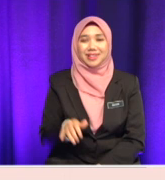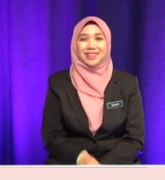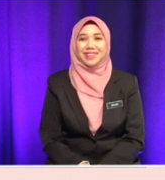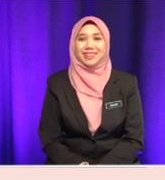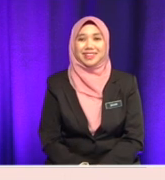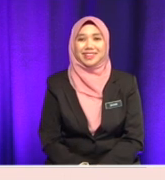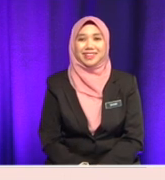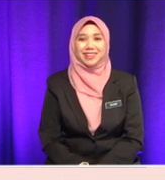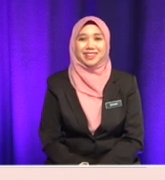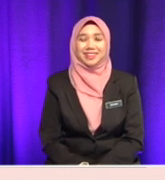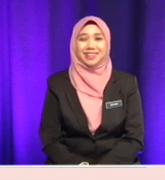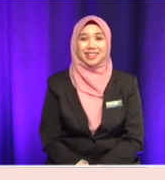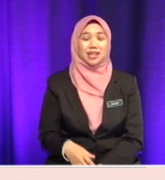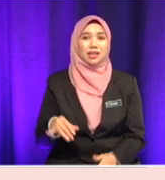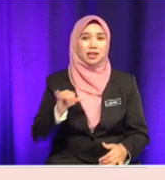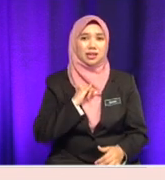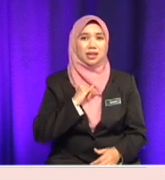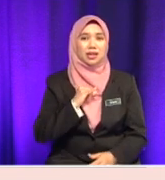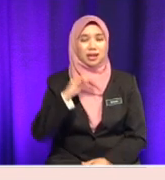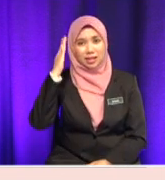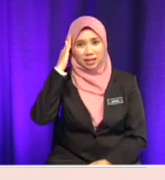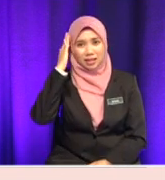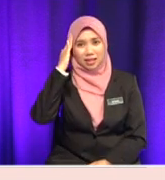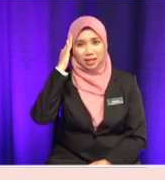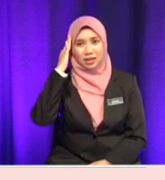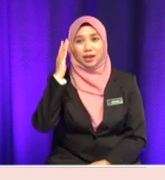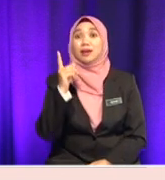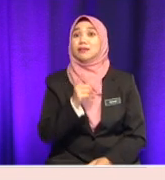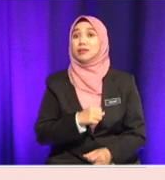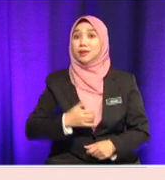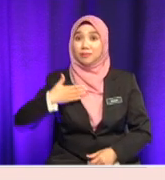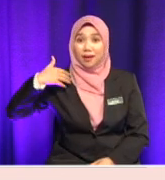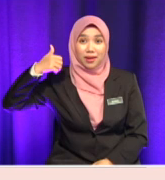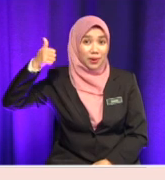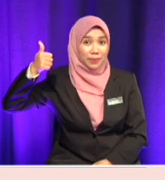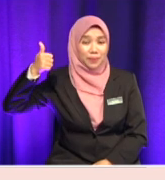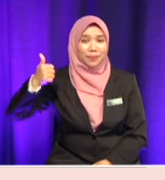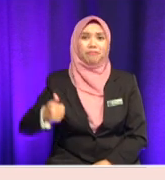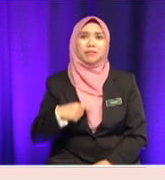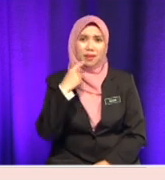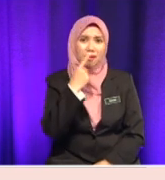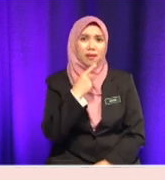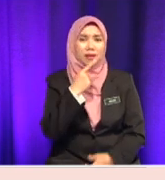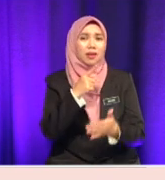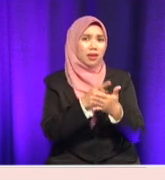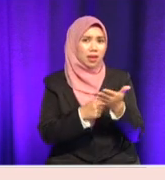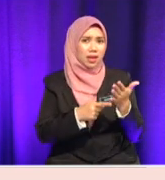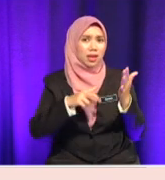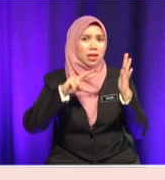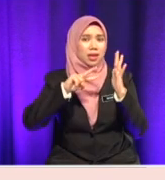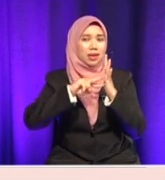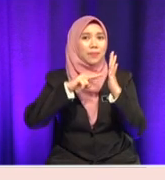untuk Tentukan pemenang siapa dia dulu angkat tangan dia akan jadi pemenang Apakah maksud